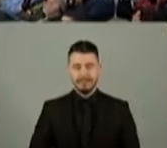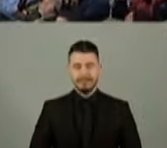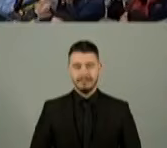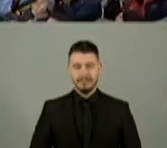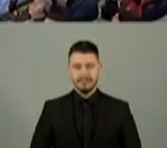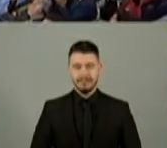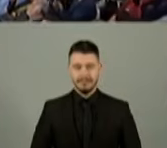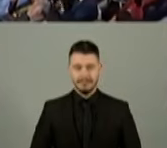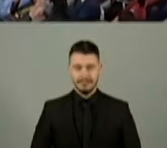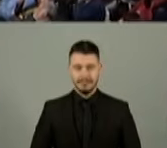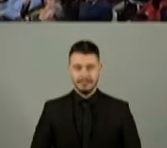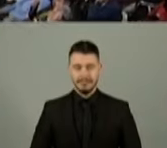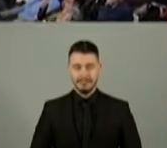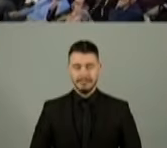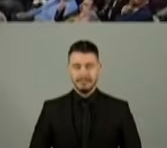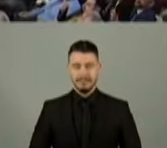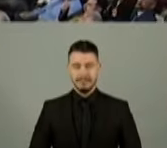αυτό είναι βέβαιο. Βεβαίως. Οπότε δεν υπήρχε.